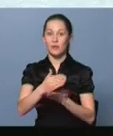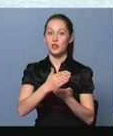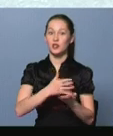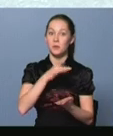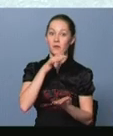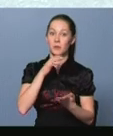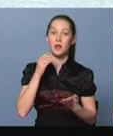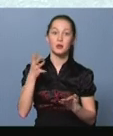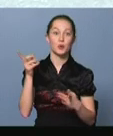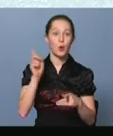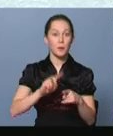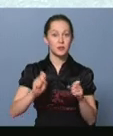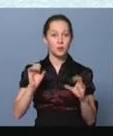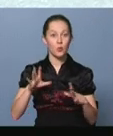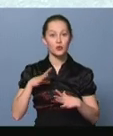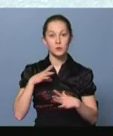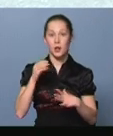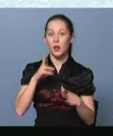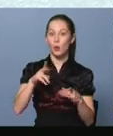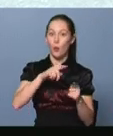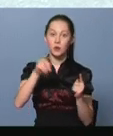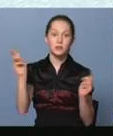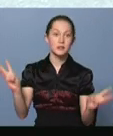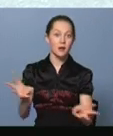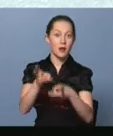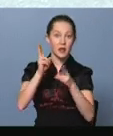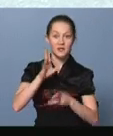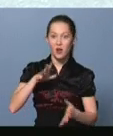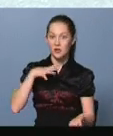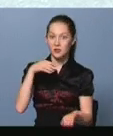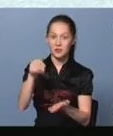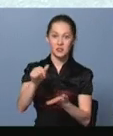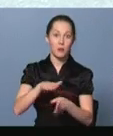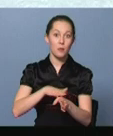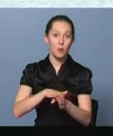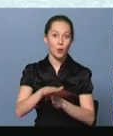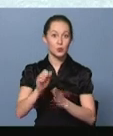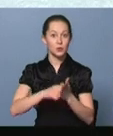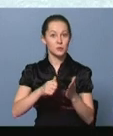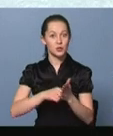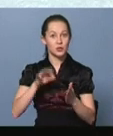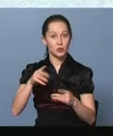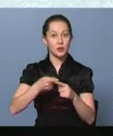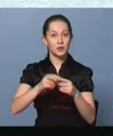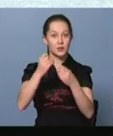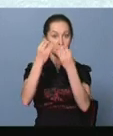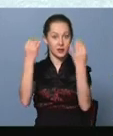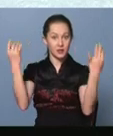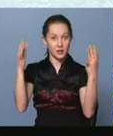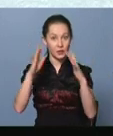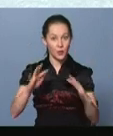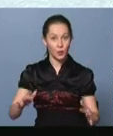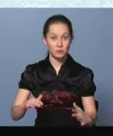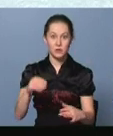насколько быстро от замыкания электрогирлянды сгорает квартира. Так вот, елка сгорает полностью, буквально там, по-моему,